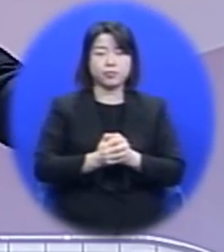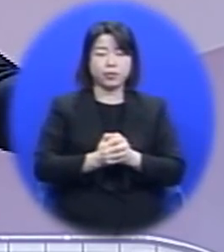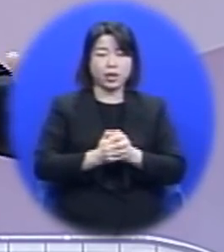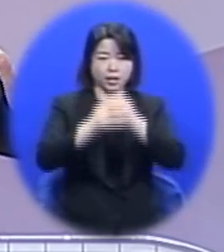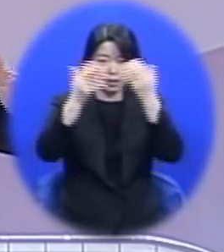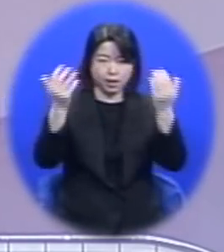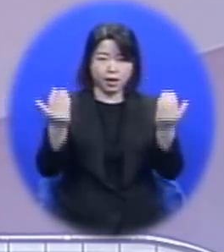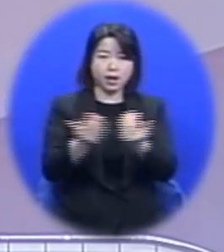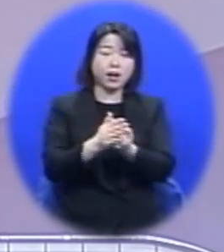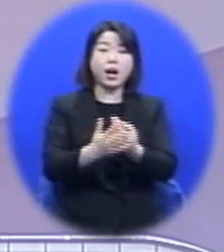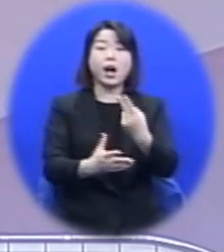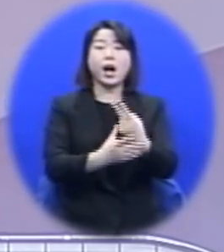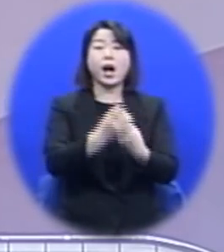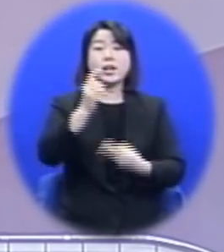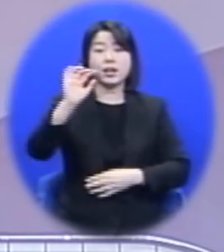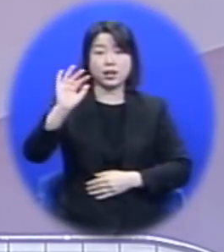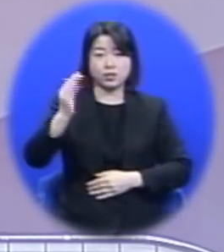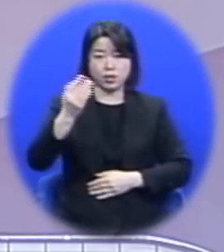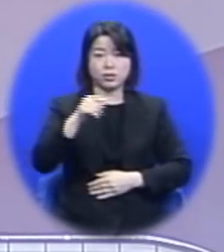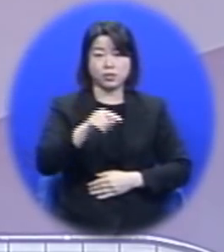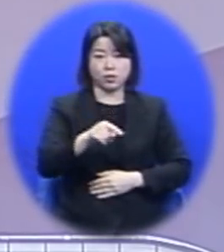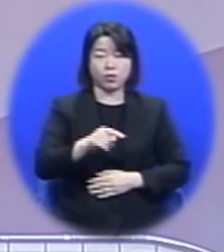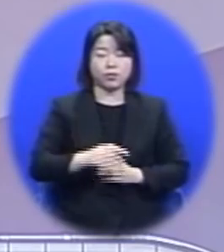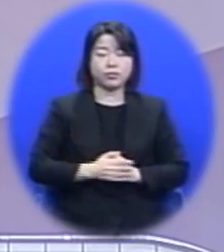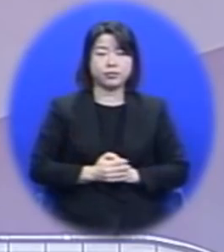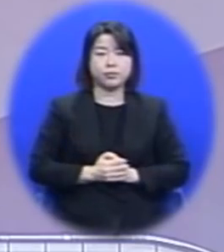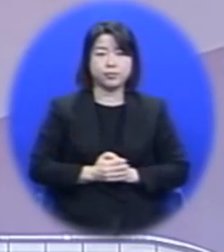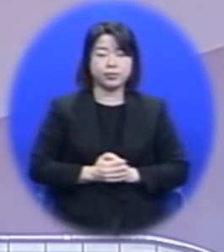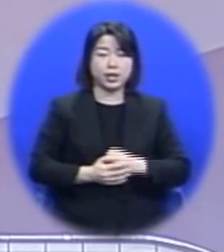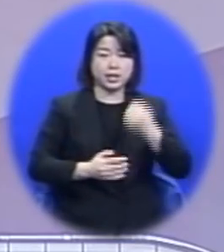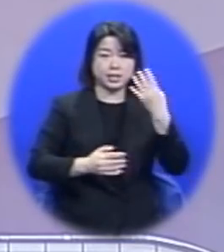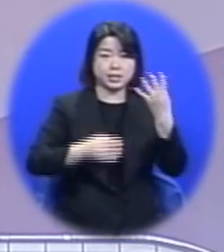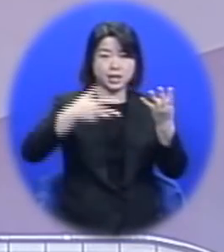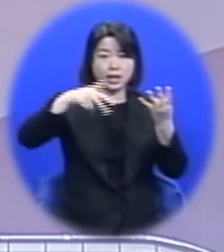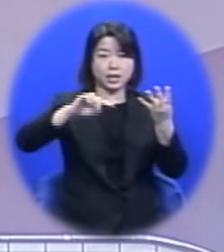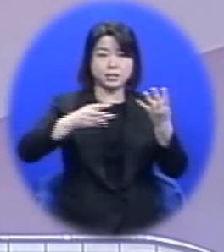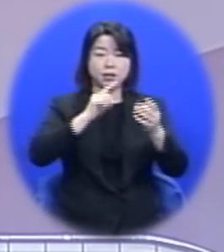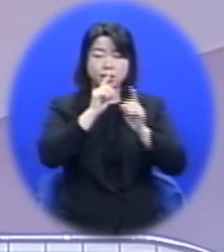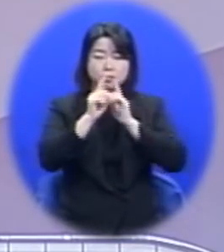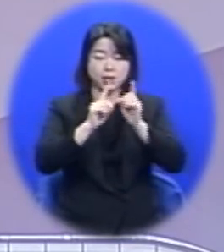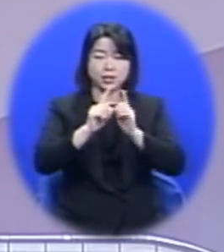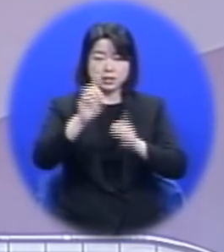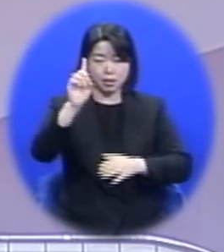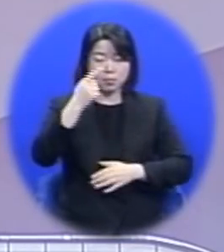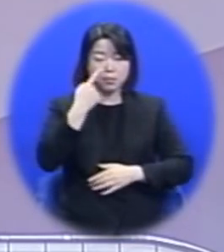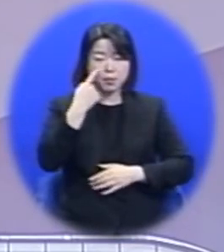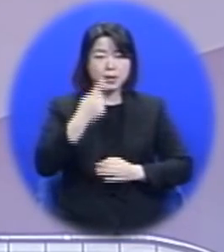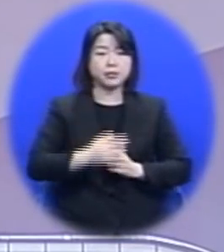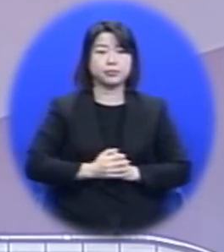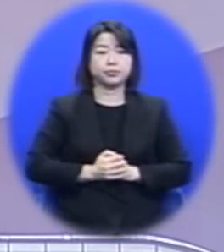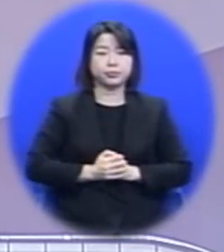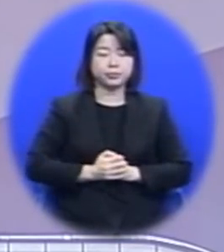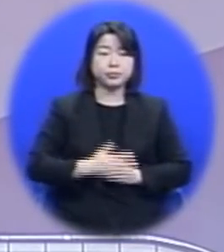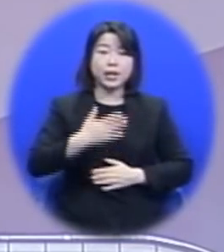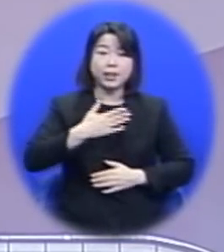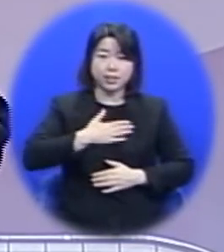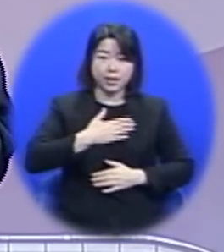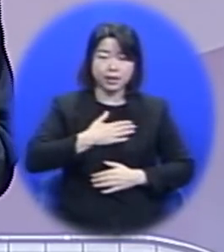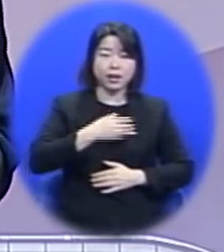다 하나가 될 것이라는 4절 말씀을 한번 보실까요?